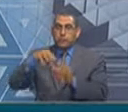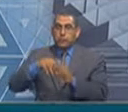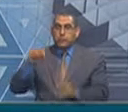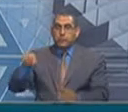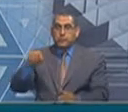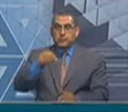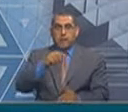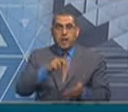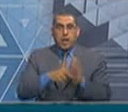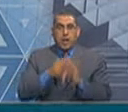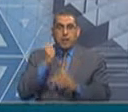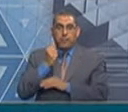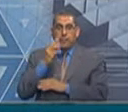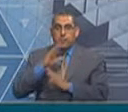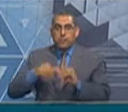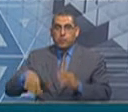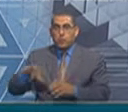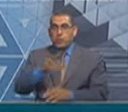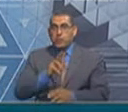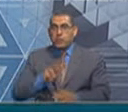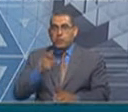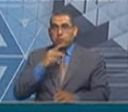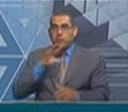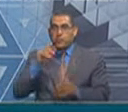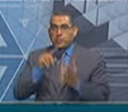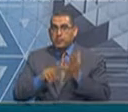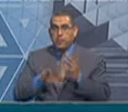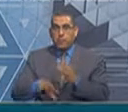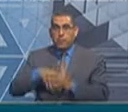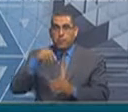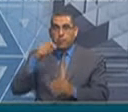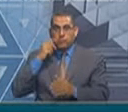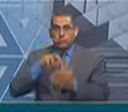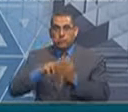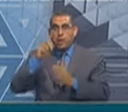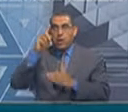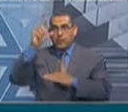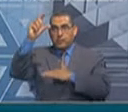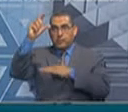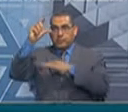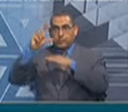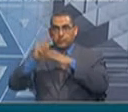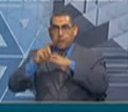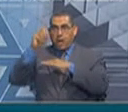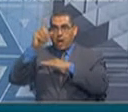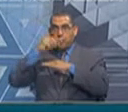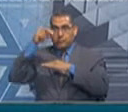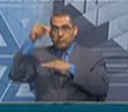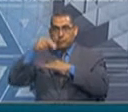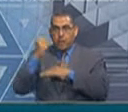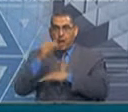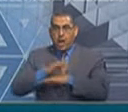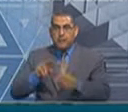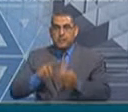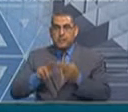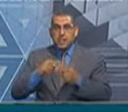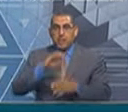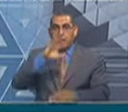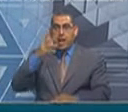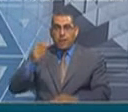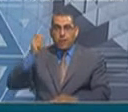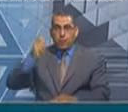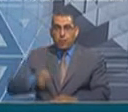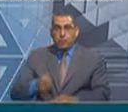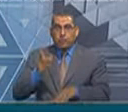القومية على مستوى الجمهورية، منها مشروع التجلي الأعظم فوق أرض السلام في محيط جبلي